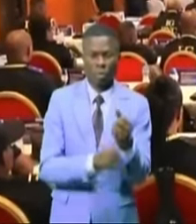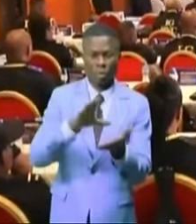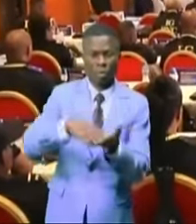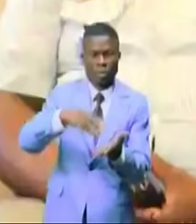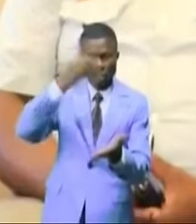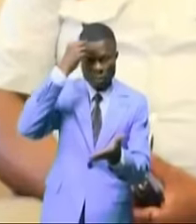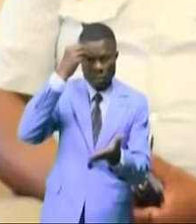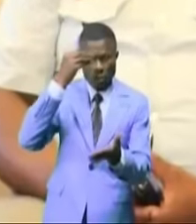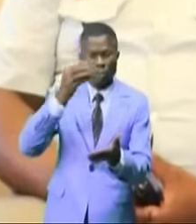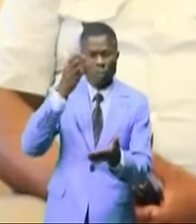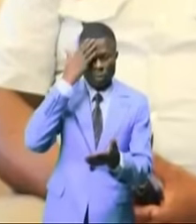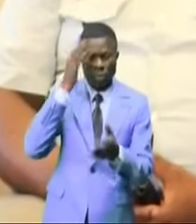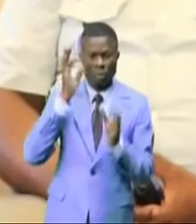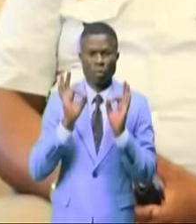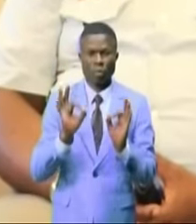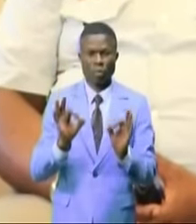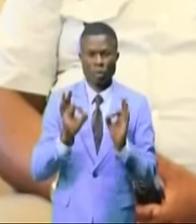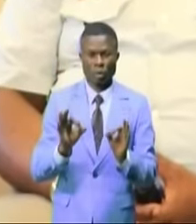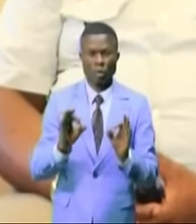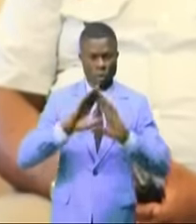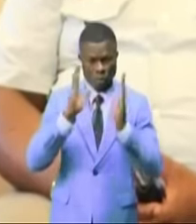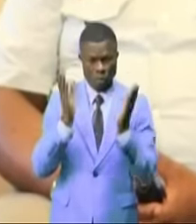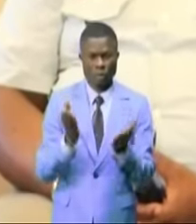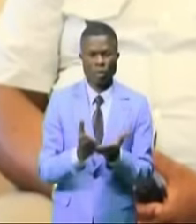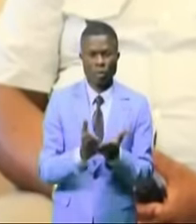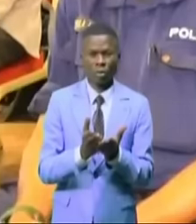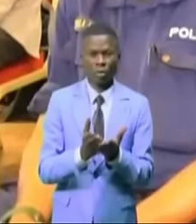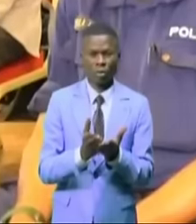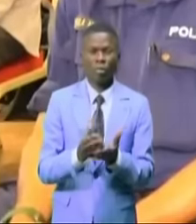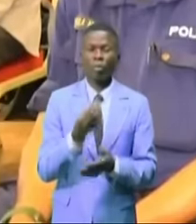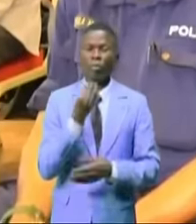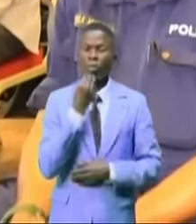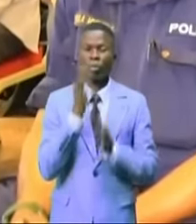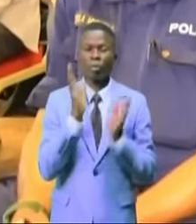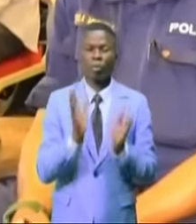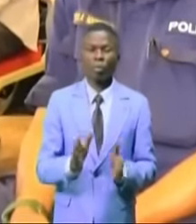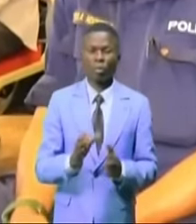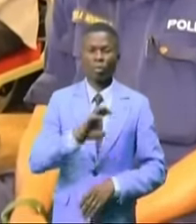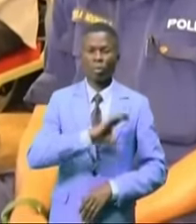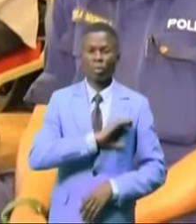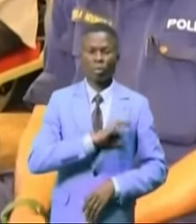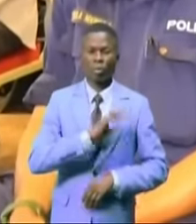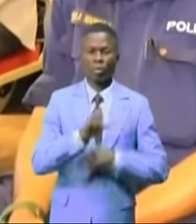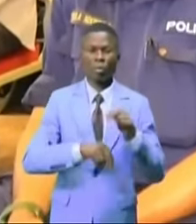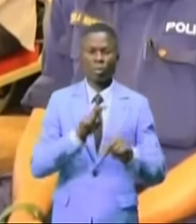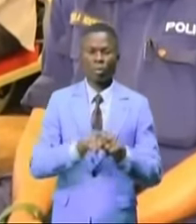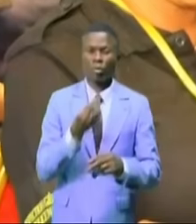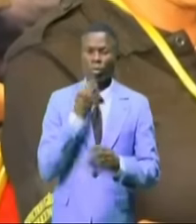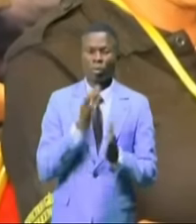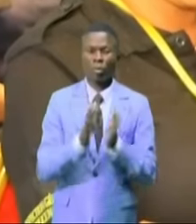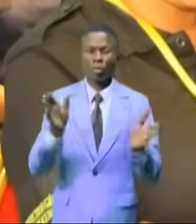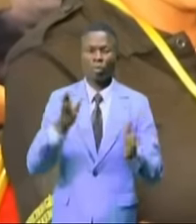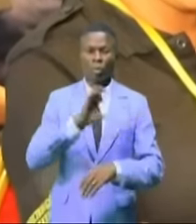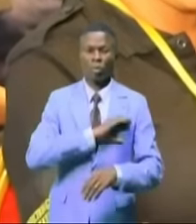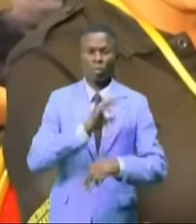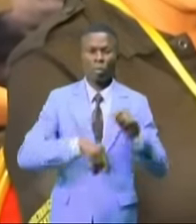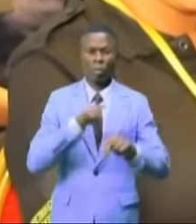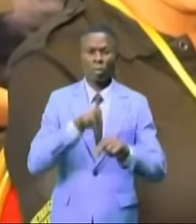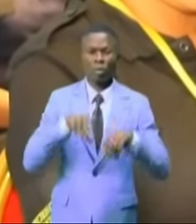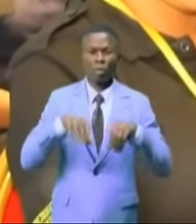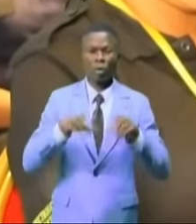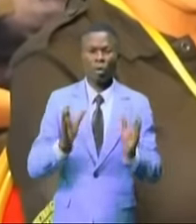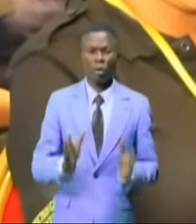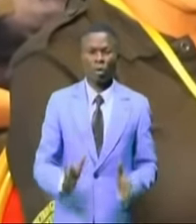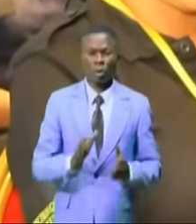bénéficié de nouvelles connaissances. Tous inspecteurs et officiers de l'inspection générale de la police nationale